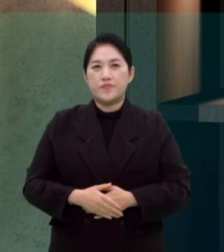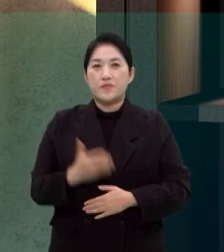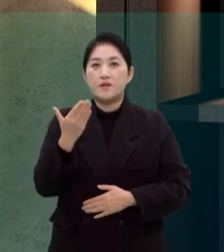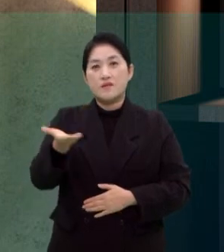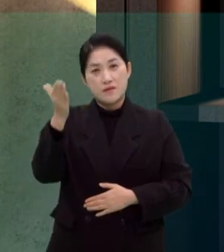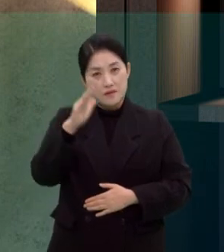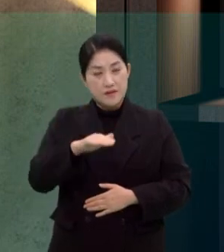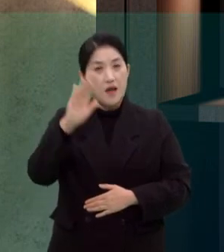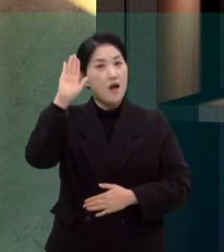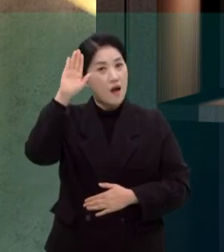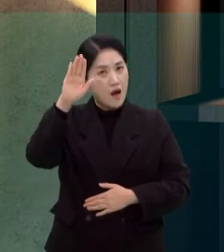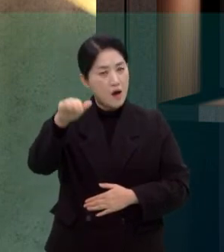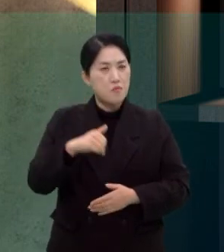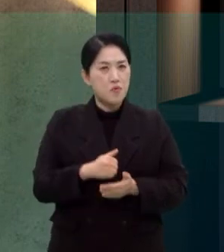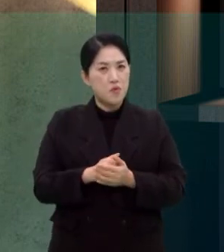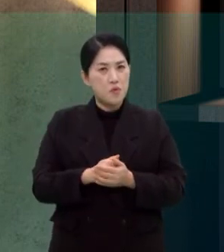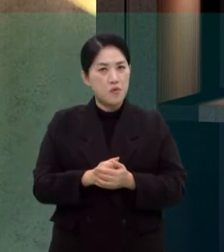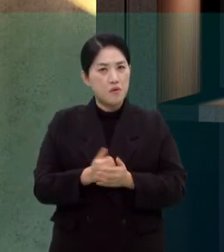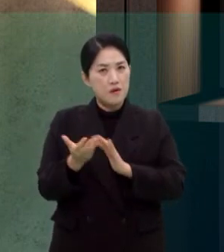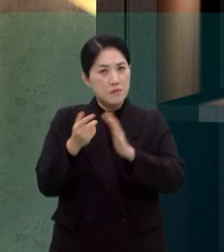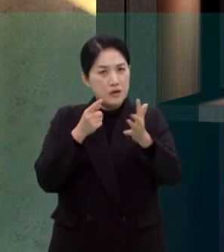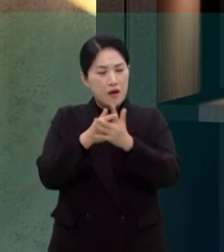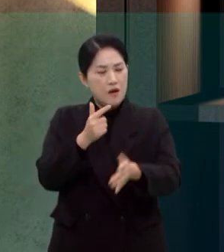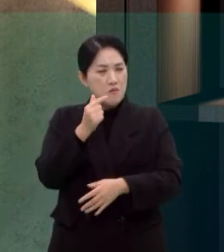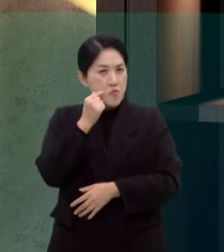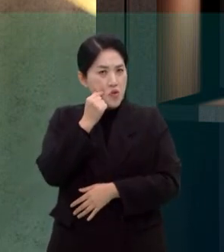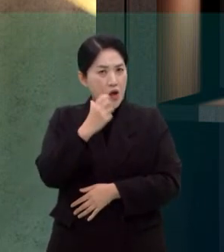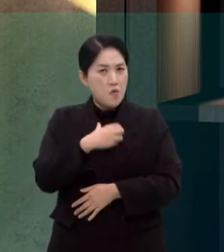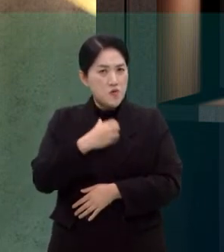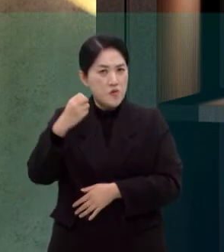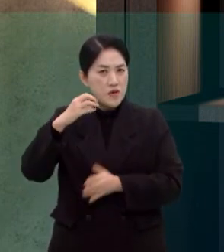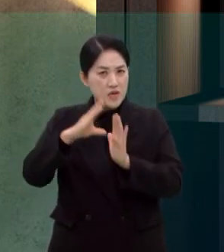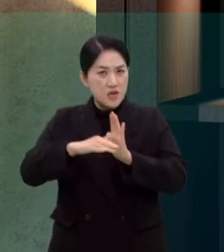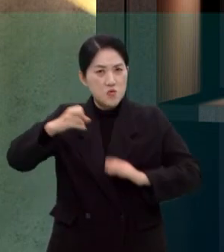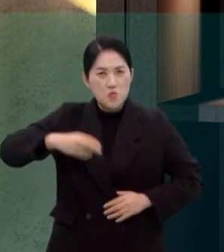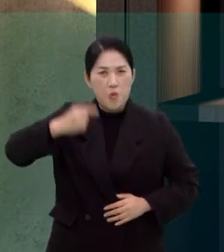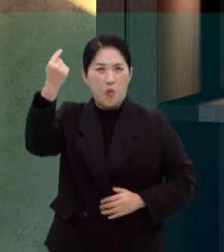그러나 앞으로도 예측할 수 없는 위기는 또다시 찾아올 것입니다.